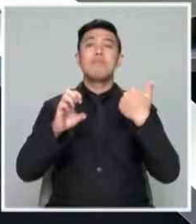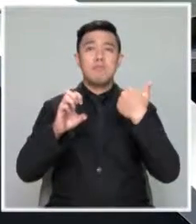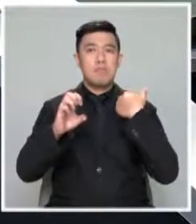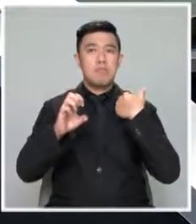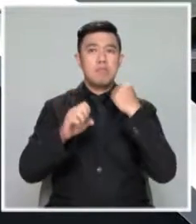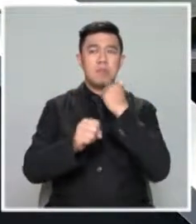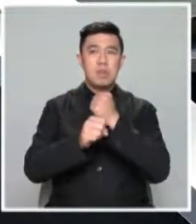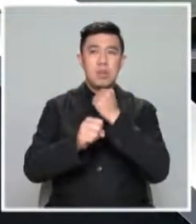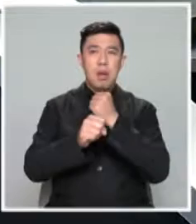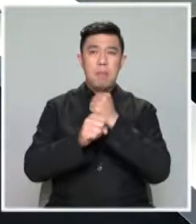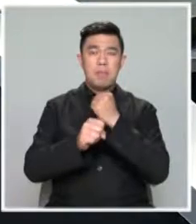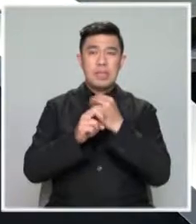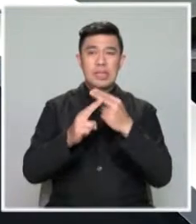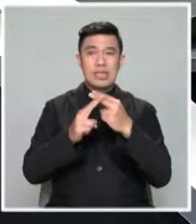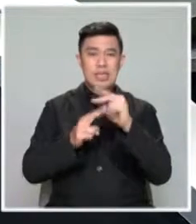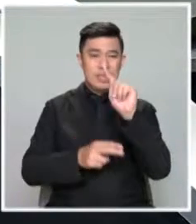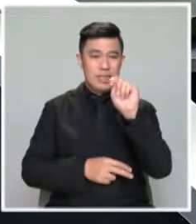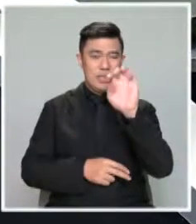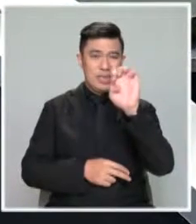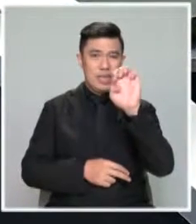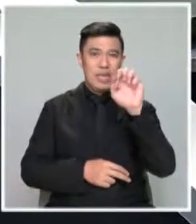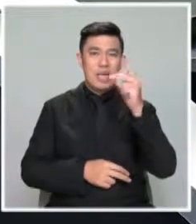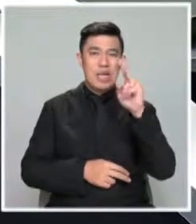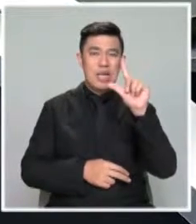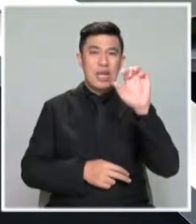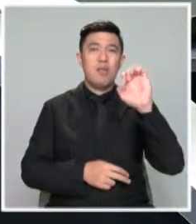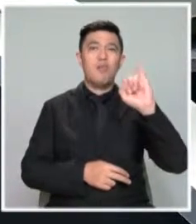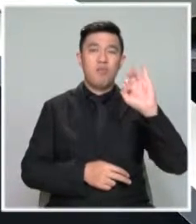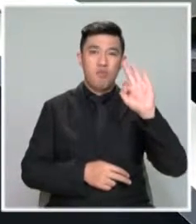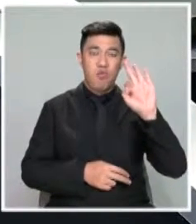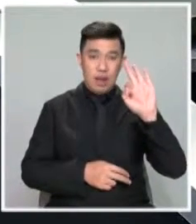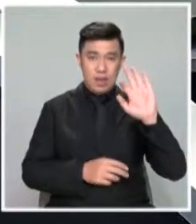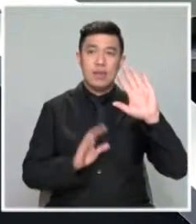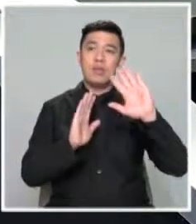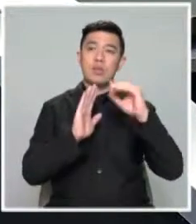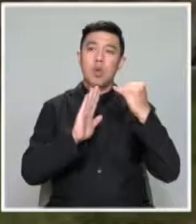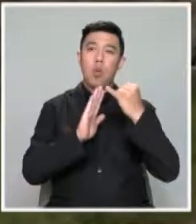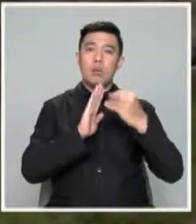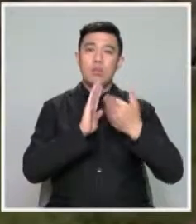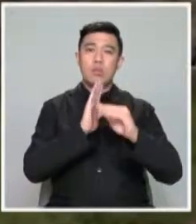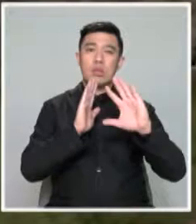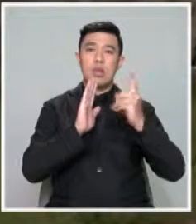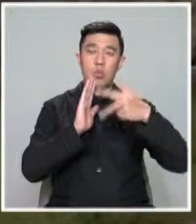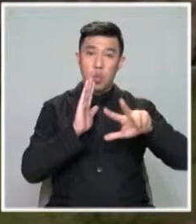หัศจรรย์ตีครีไฟชัยภูมิ 16-17 ธันวาคมต้อนรับอากาศหนาวครับ